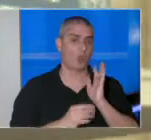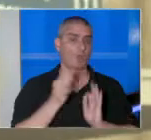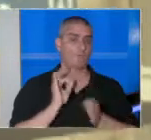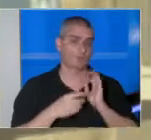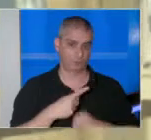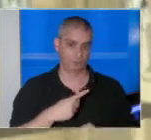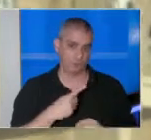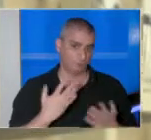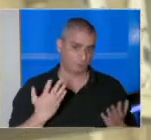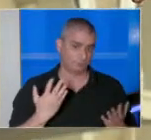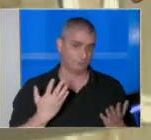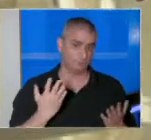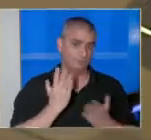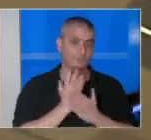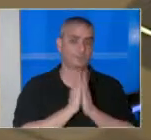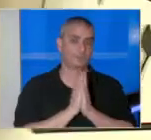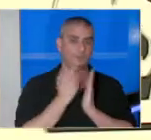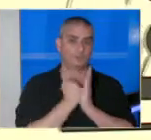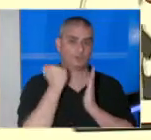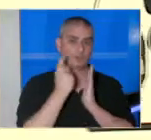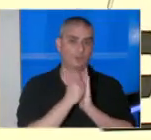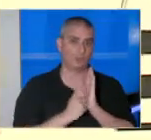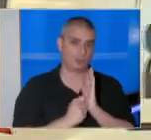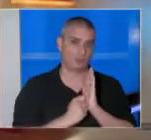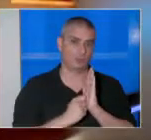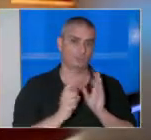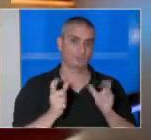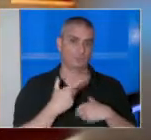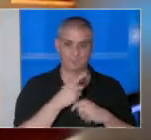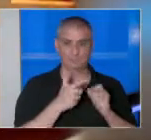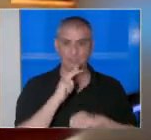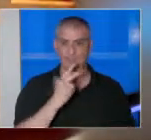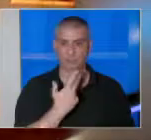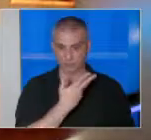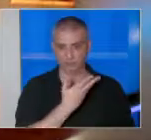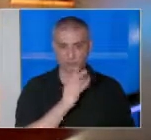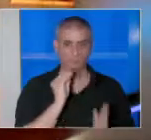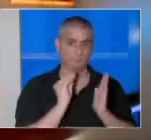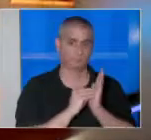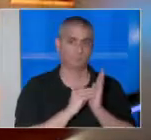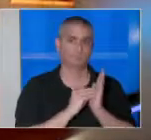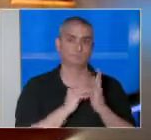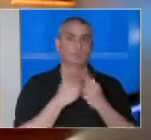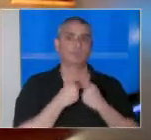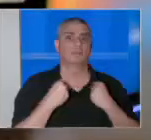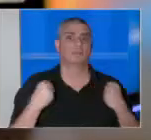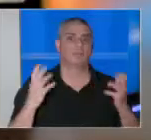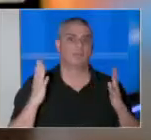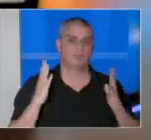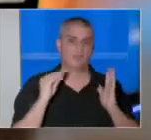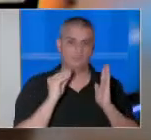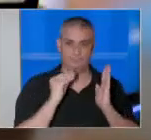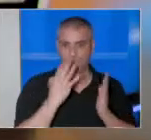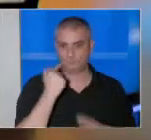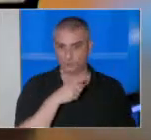ומשפט, ביקשו לאשר את התקנות, תקנות הסגר, הסגר השלישי שאליו נכנסנו, ודרמה